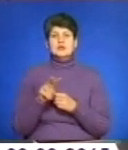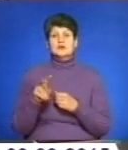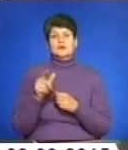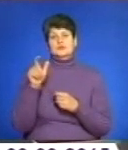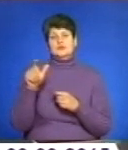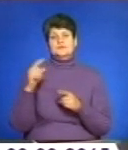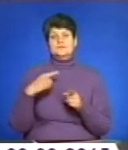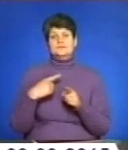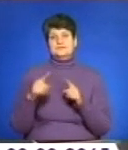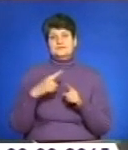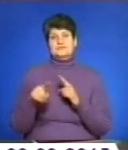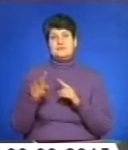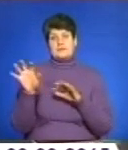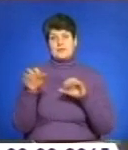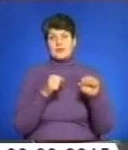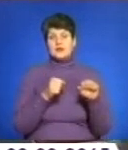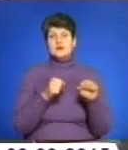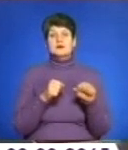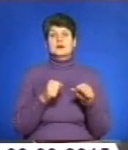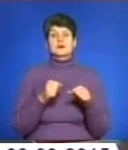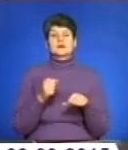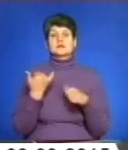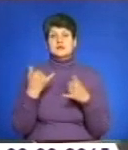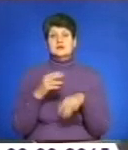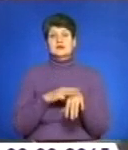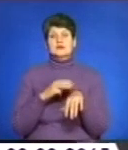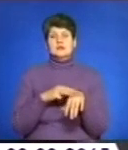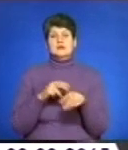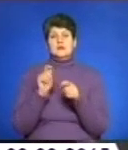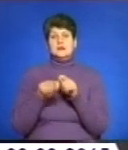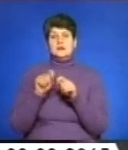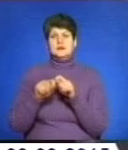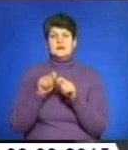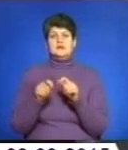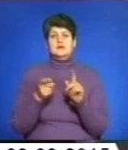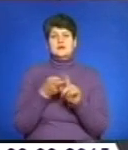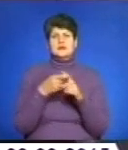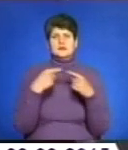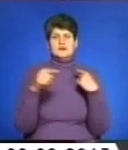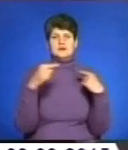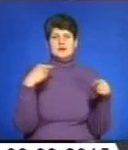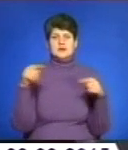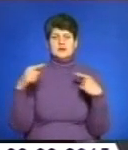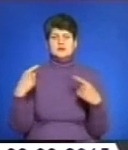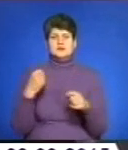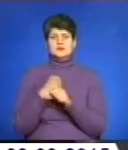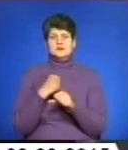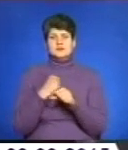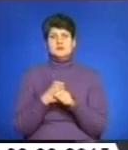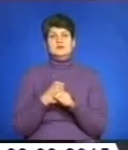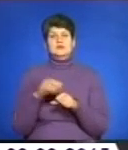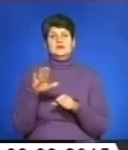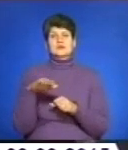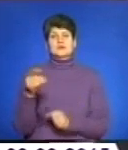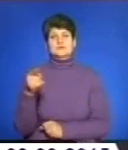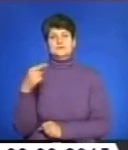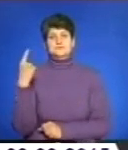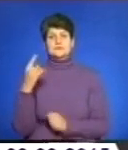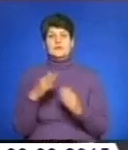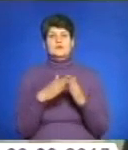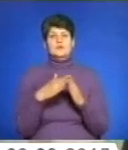товар знаходилися швидко. Наразі правоохоронці перевіряють причетність чоловіка до інших злочинів, скоєних як на території Тернопільщини, так і в